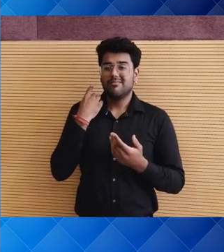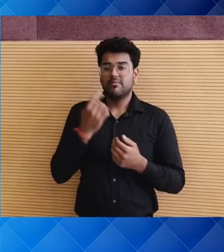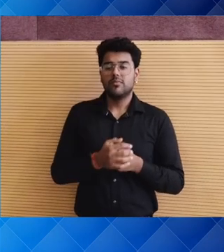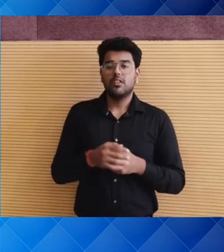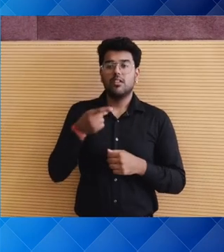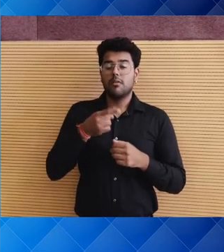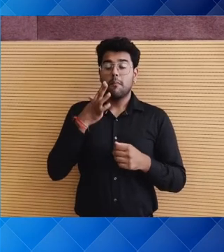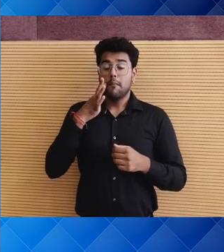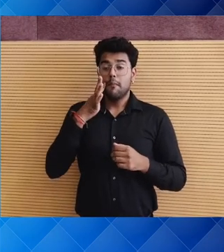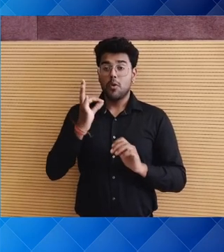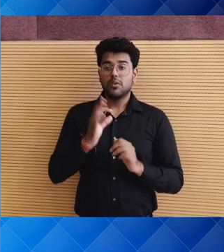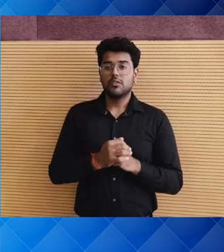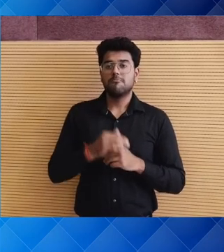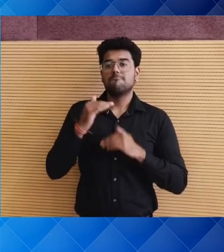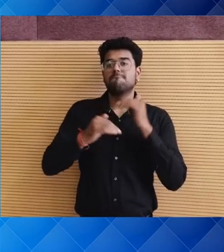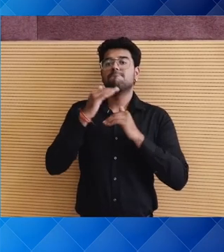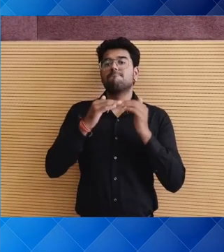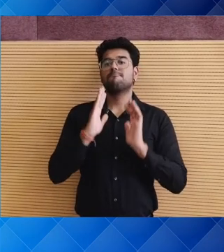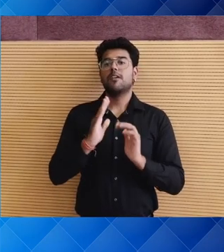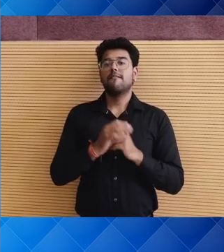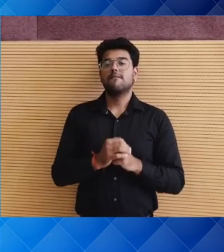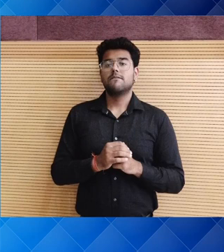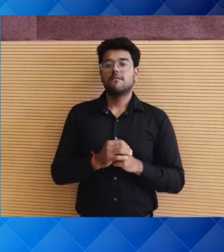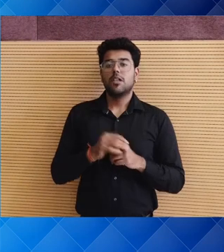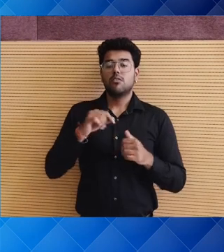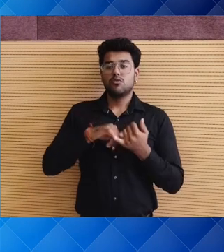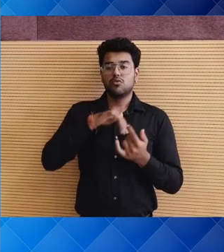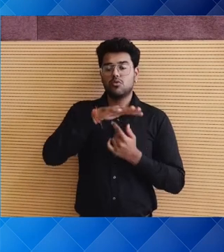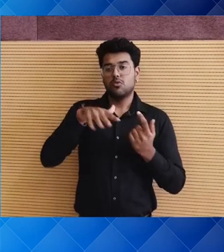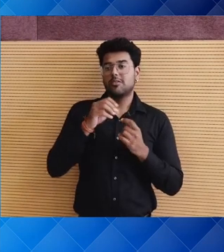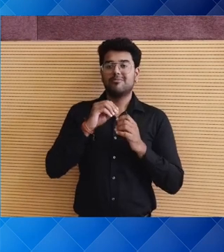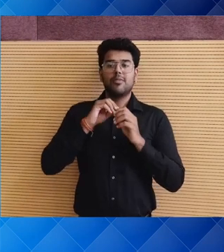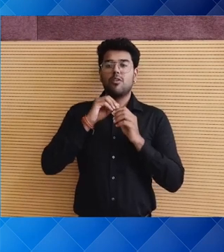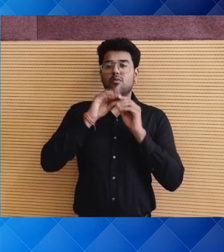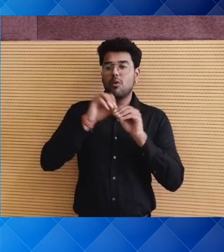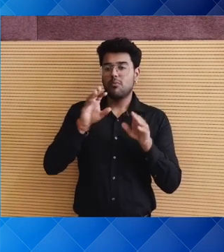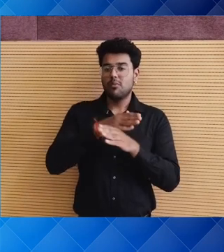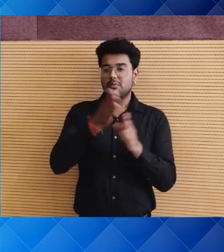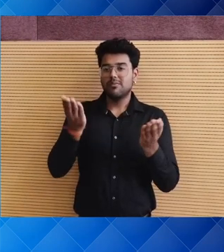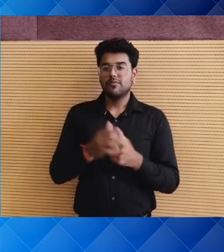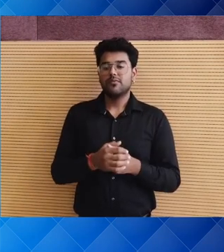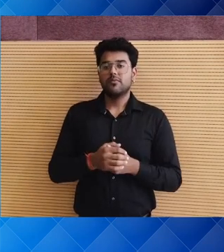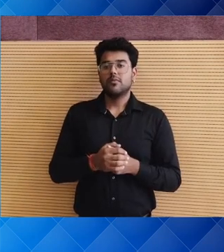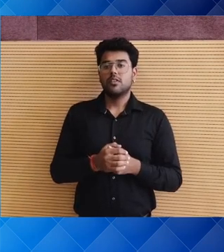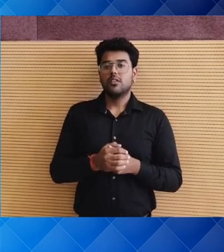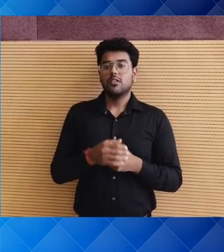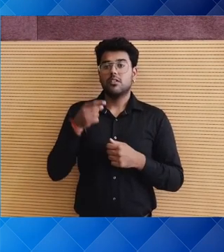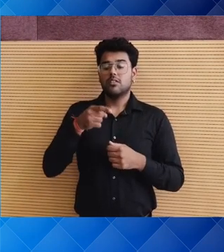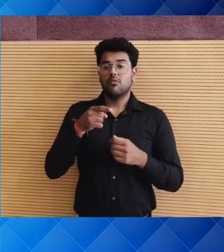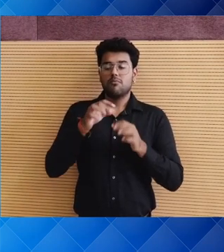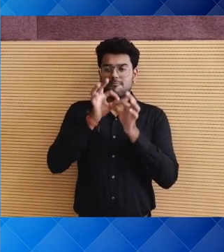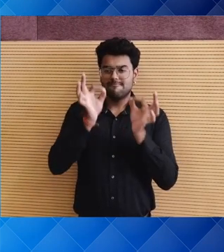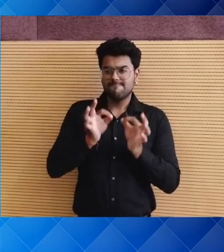महत्वपूर्ण उपलब्धि को समाज के सामने लोकार्पित किया, इंटीग्रेटेड क्रेडिट